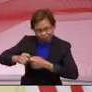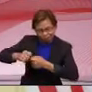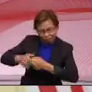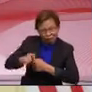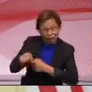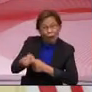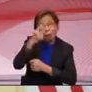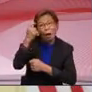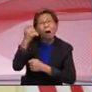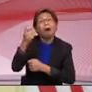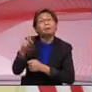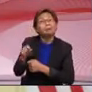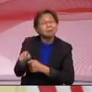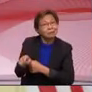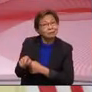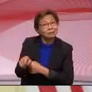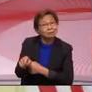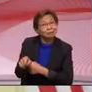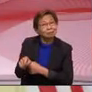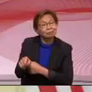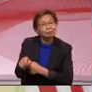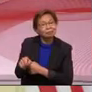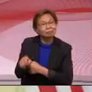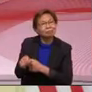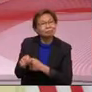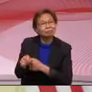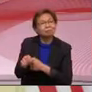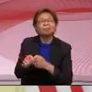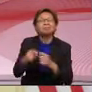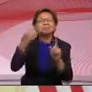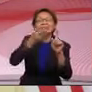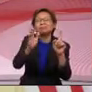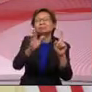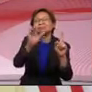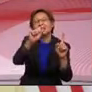atas aktiviti-aktiviti yang dianggap melanggar SOP.